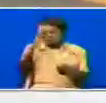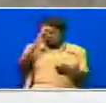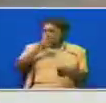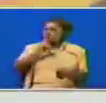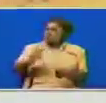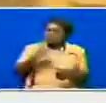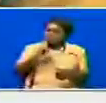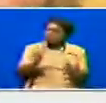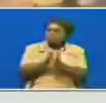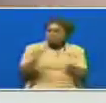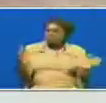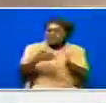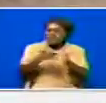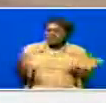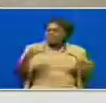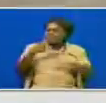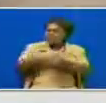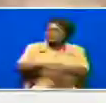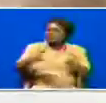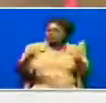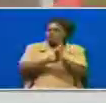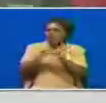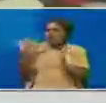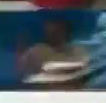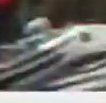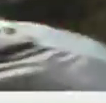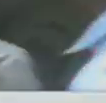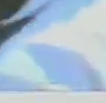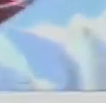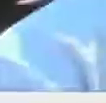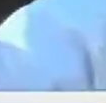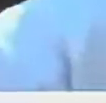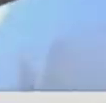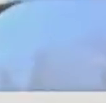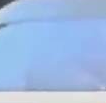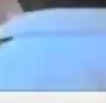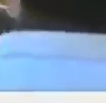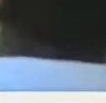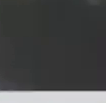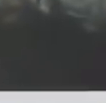kuchukua hatua mikononi mwao.